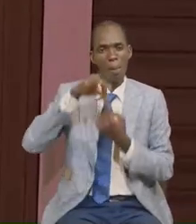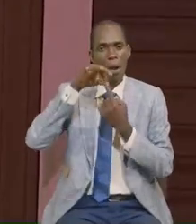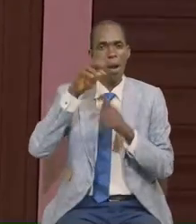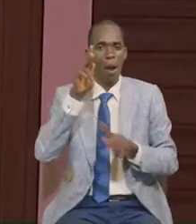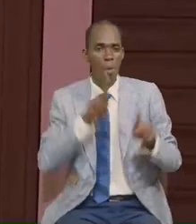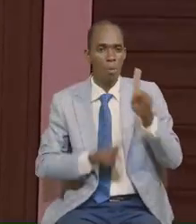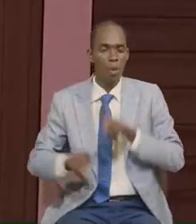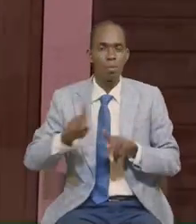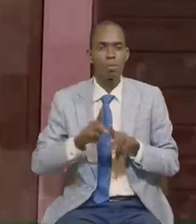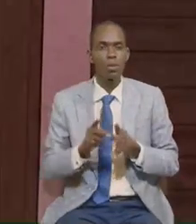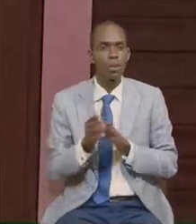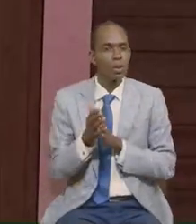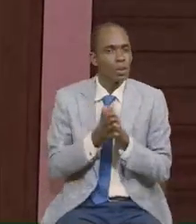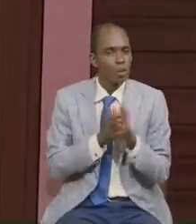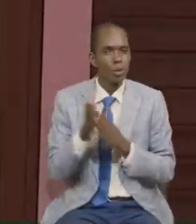suite